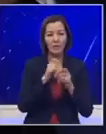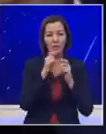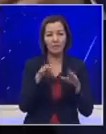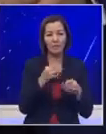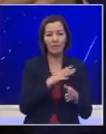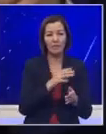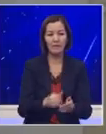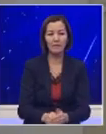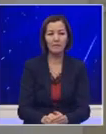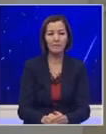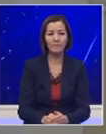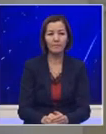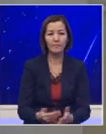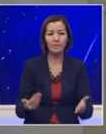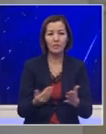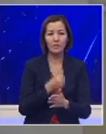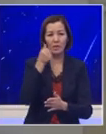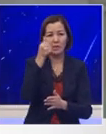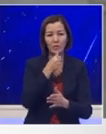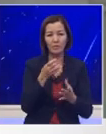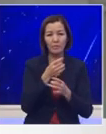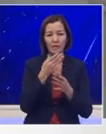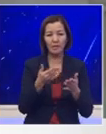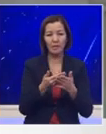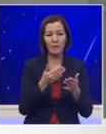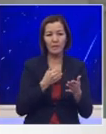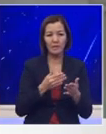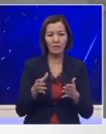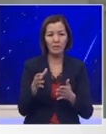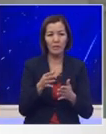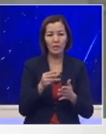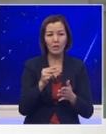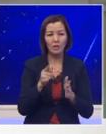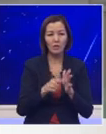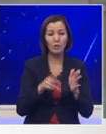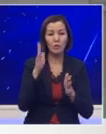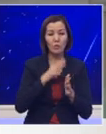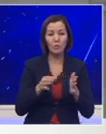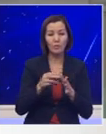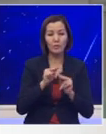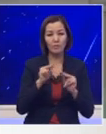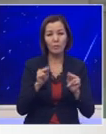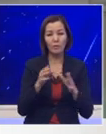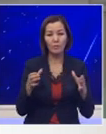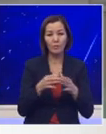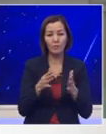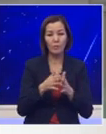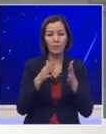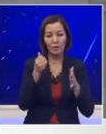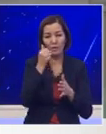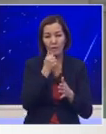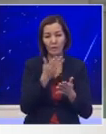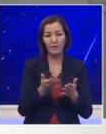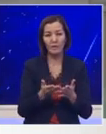үлестірді. Жаңа жыл мерекесі қарсаңында Жетісу облысы ұстаздары марапаттап жатқан облыс басшылығына айтар алғысымыз